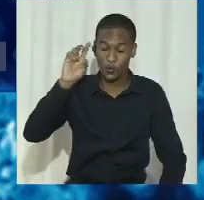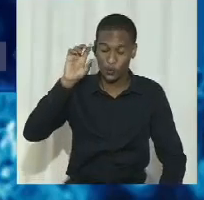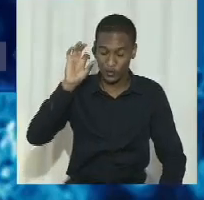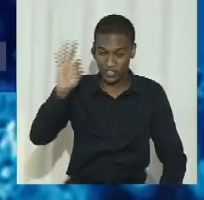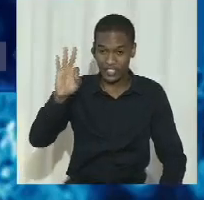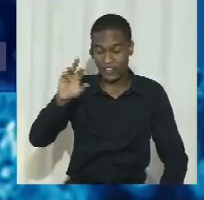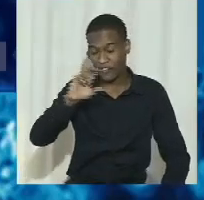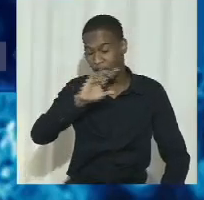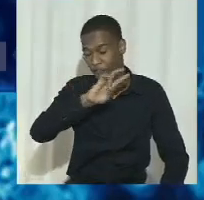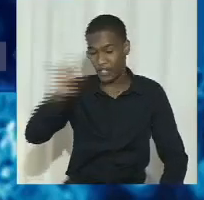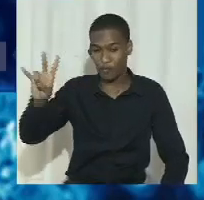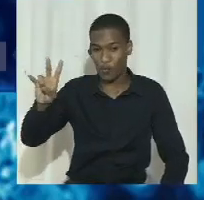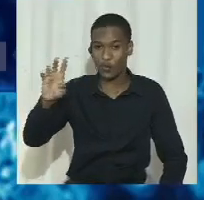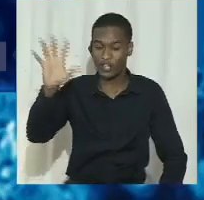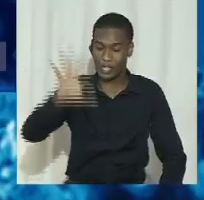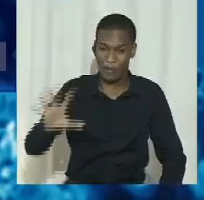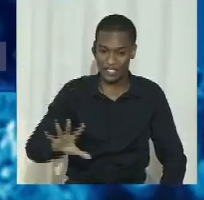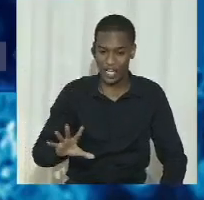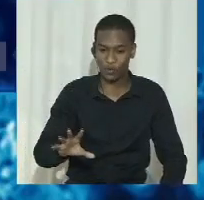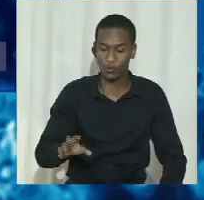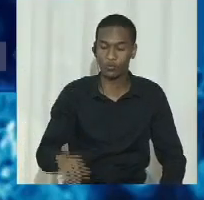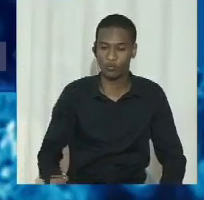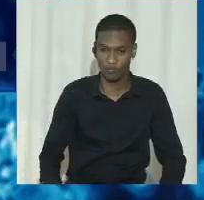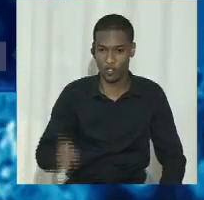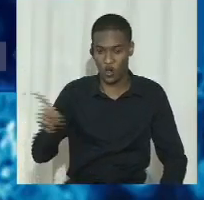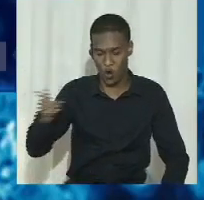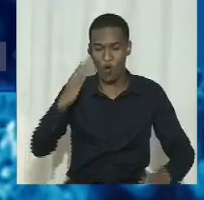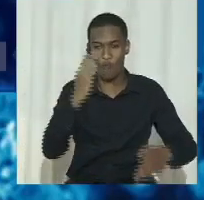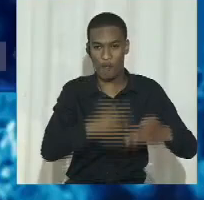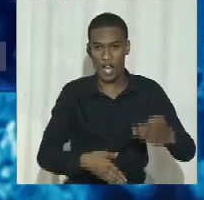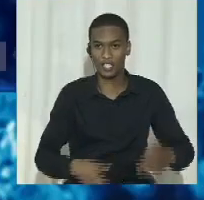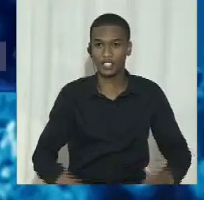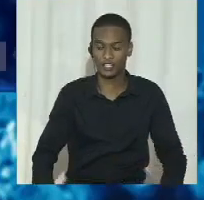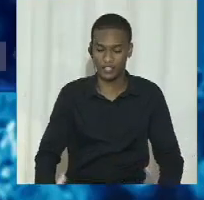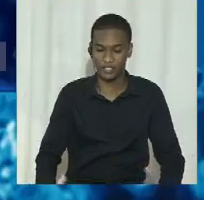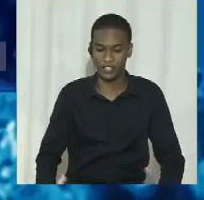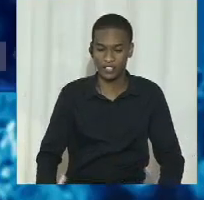maty 7 sy 15 manometa